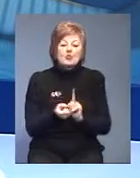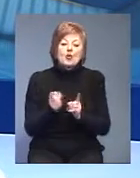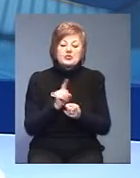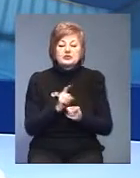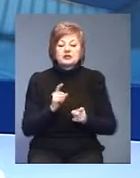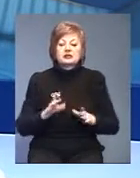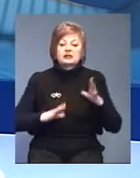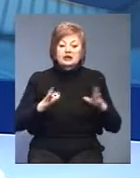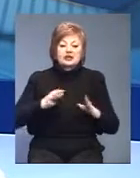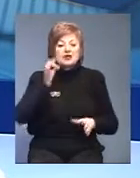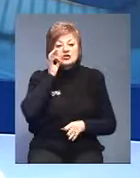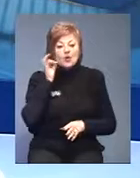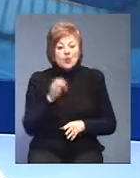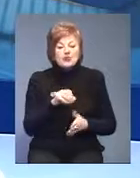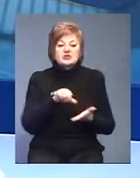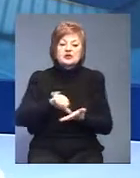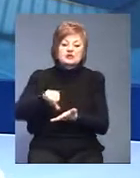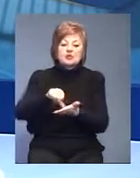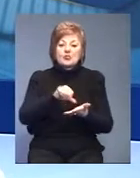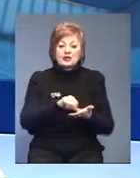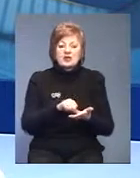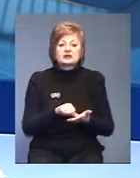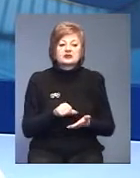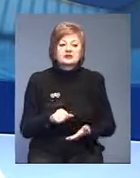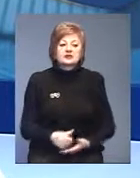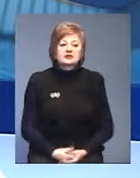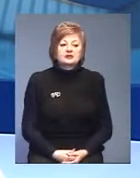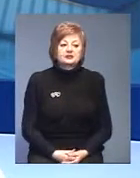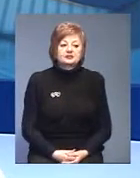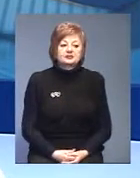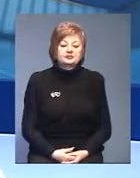тренувальним досвідом із представницькою командою місцевих класиків.